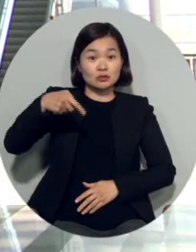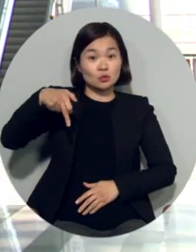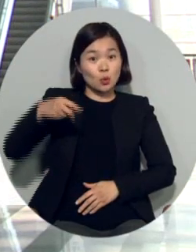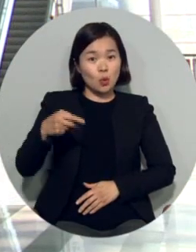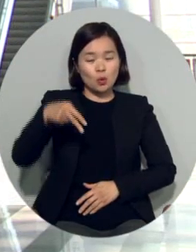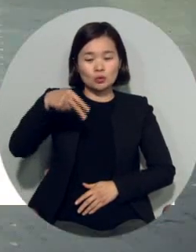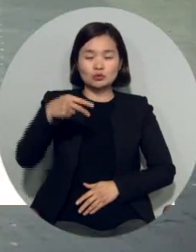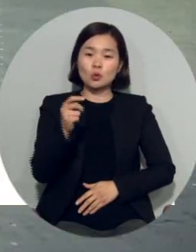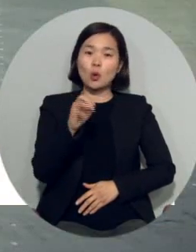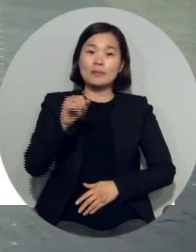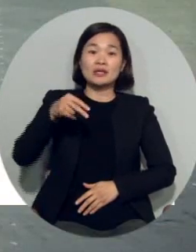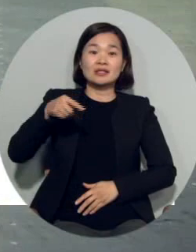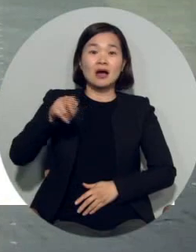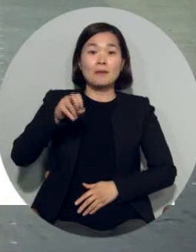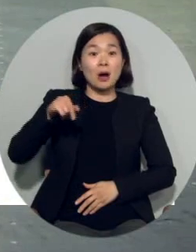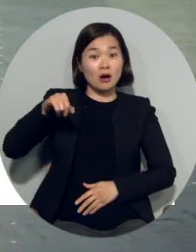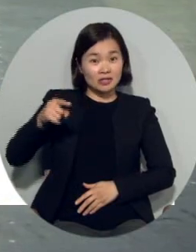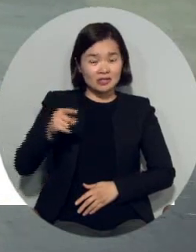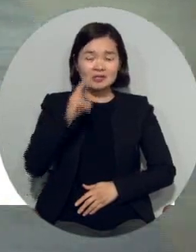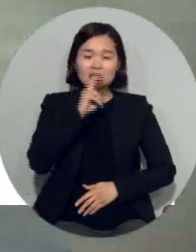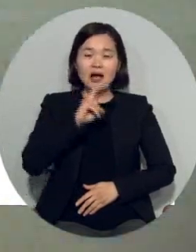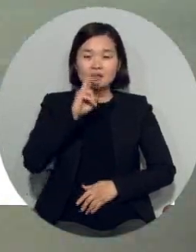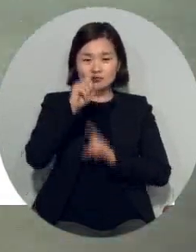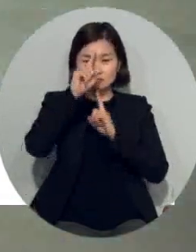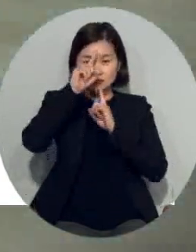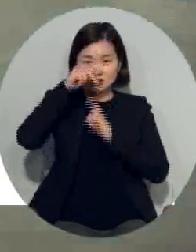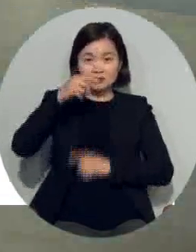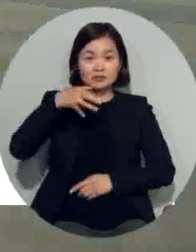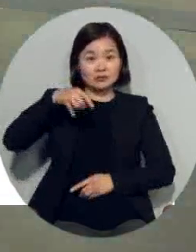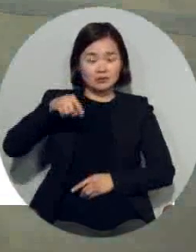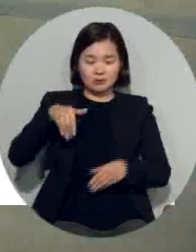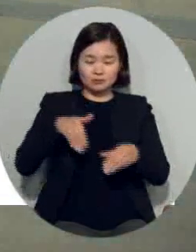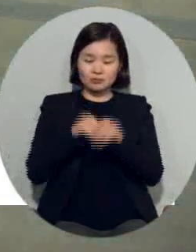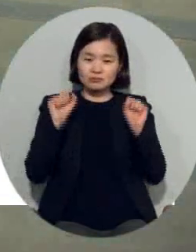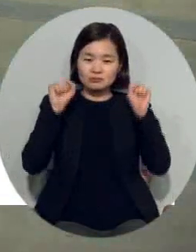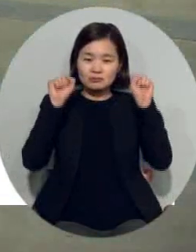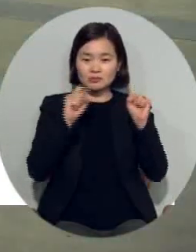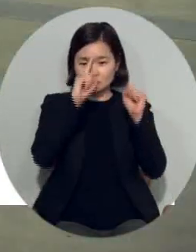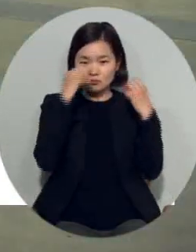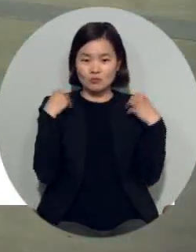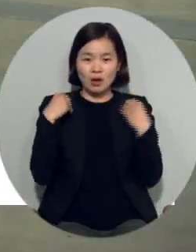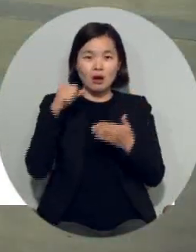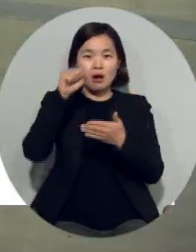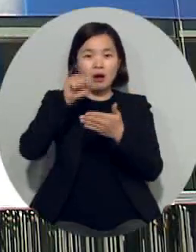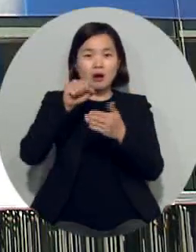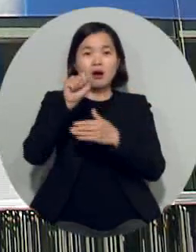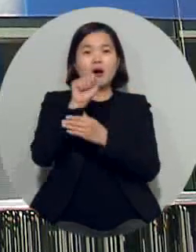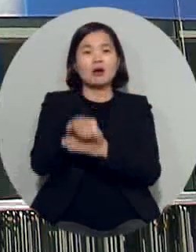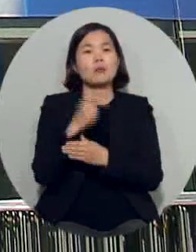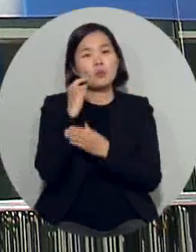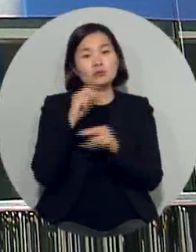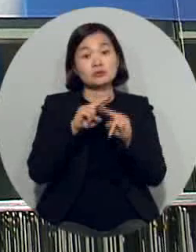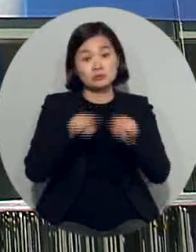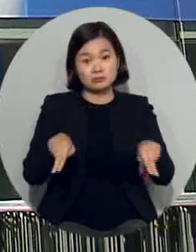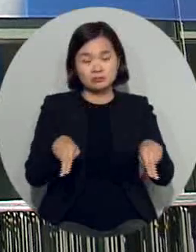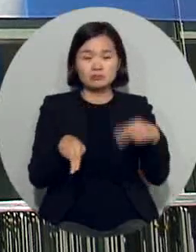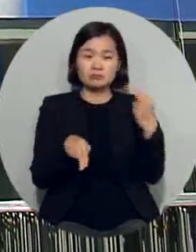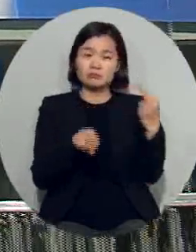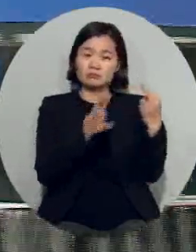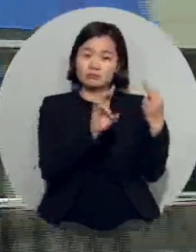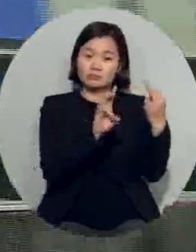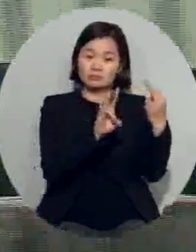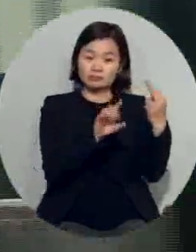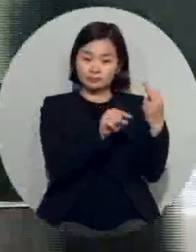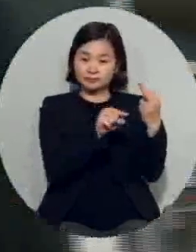쇼미더머니 대구 콘서트, 이승철 콘서트가 문화체육관광부의 승인을 받지 못해 취소됐습니다. 성탄절